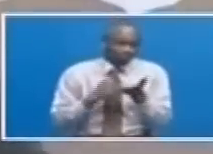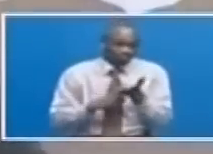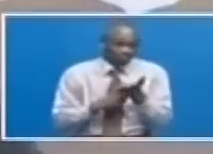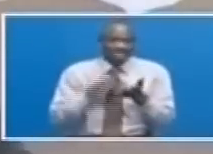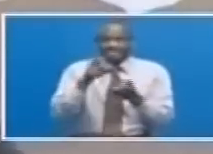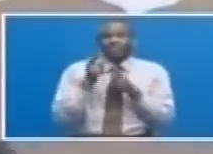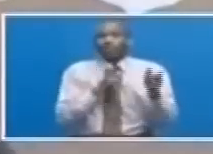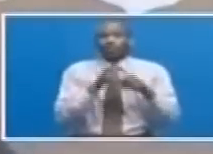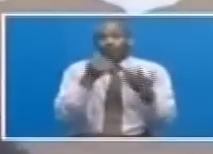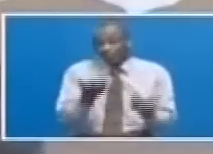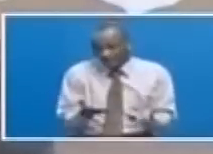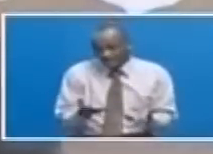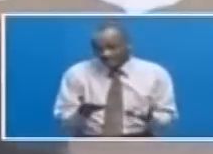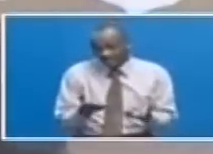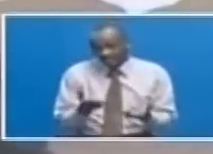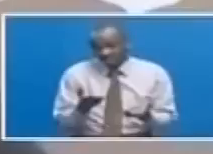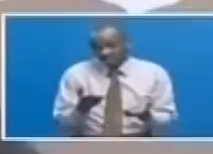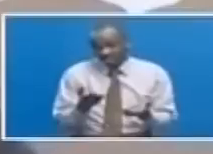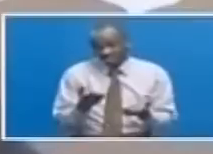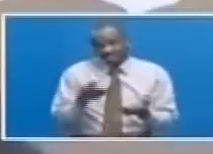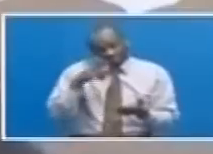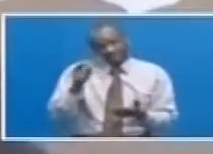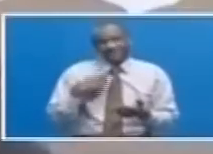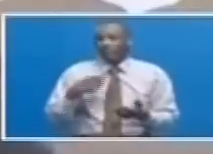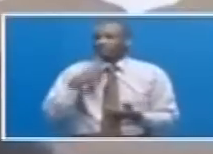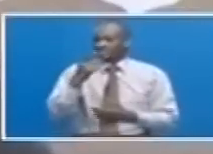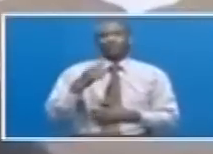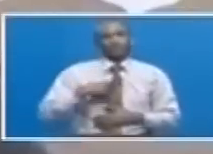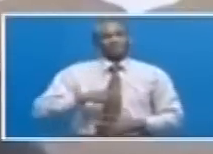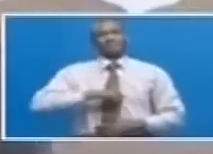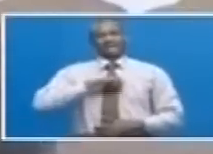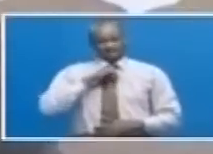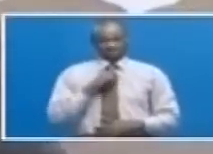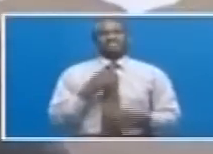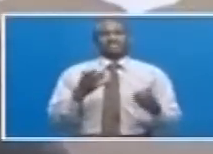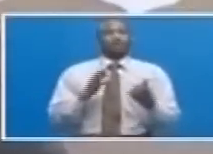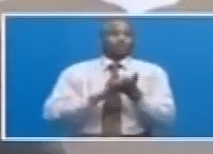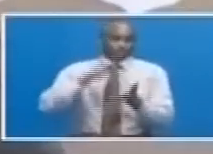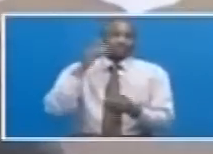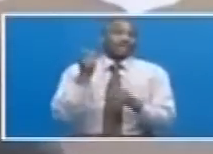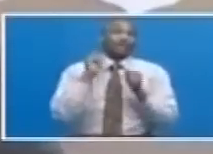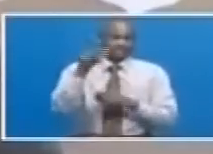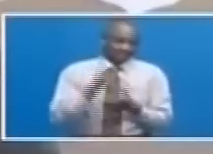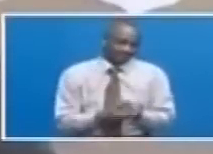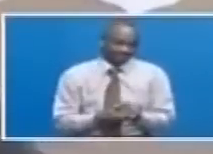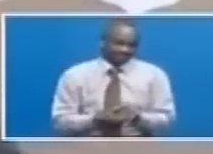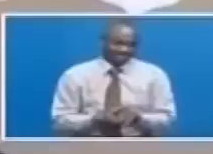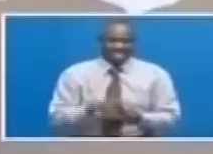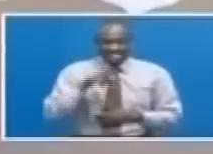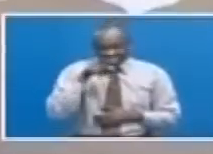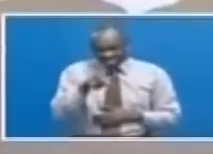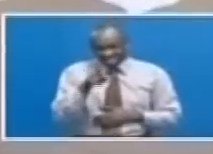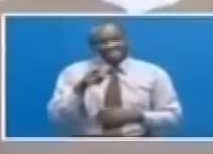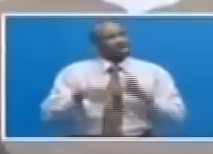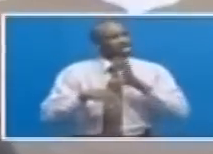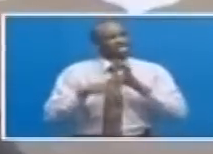which no one emerged with much pride and certainly no glory. It is an uncomfortable